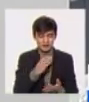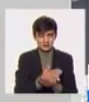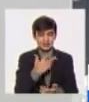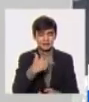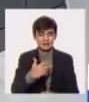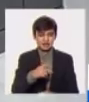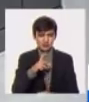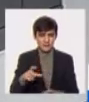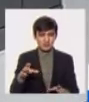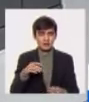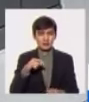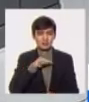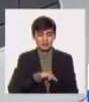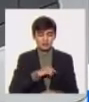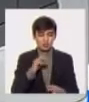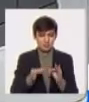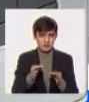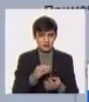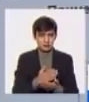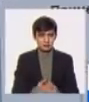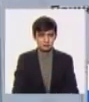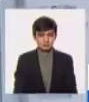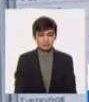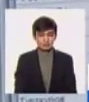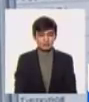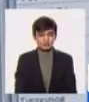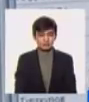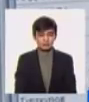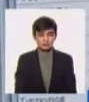30 человек состояние средней степени тяжести.